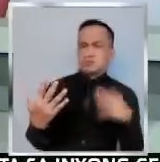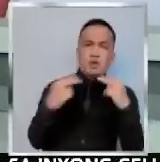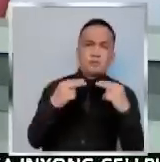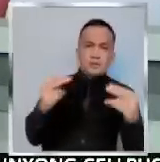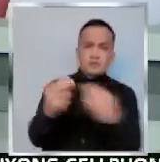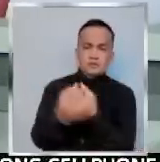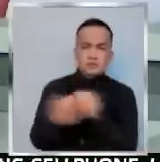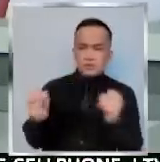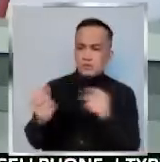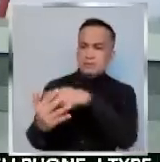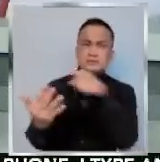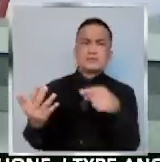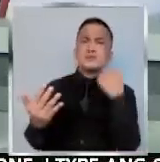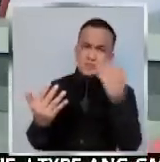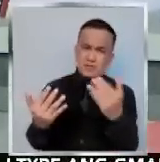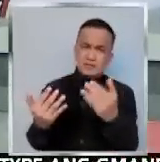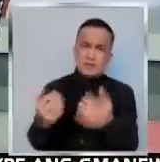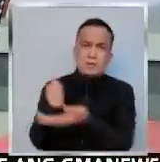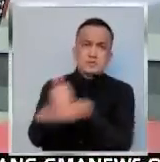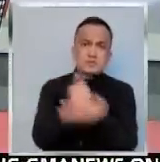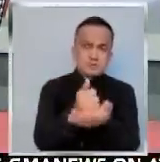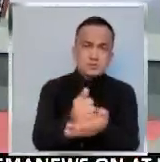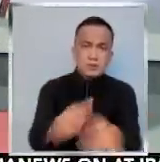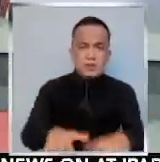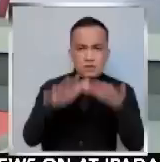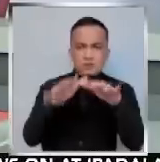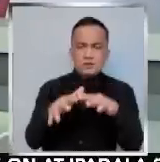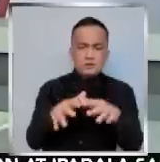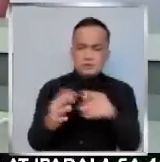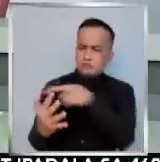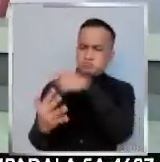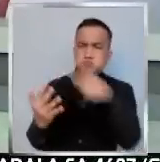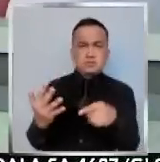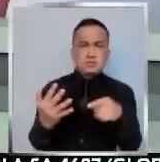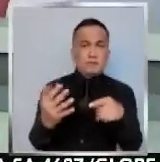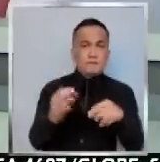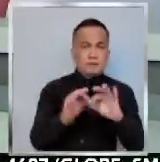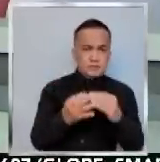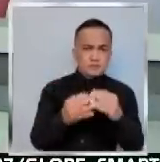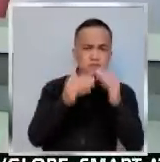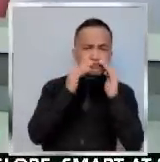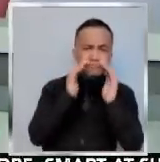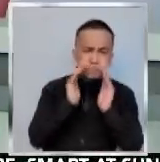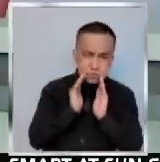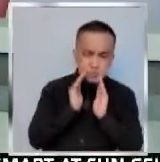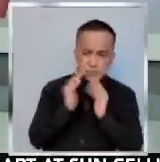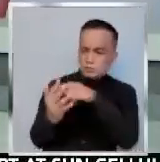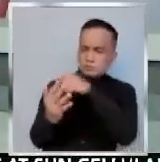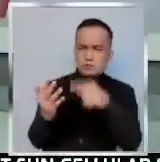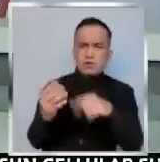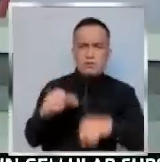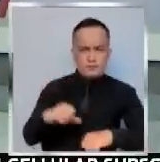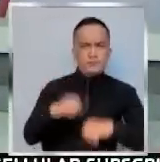sa baha. Nagdadalamhati man ang kanilang kaanak, taos puso nilang ipinagmamalaki ang mga pumanaw